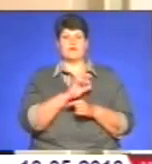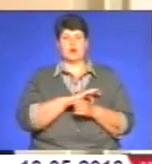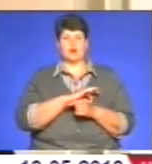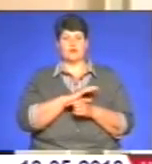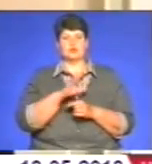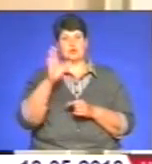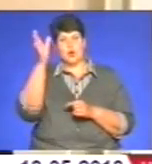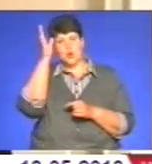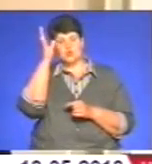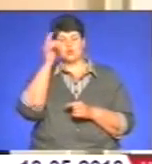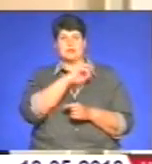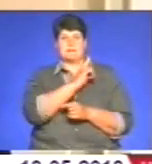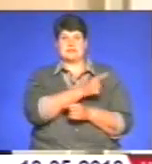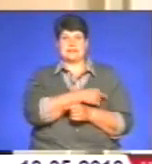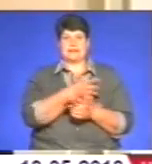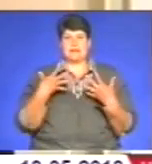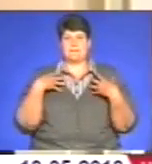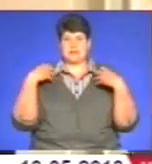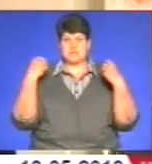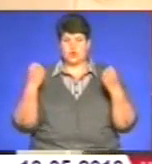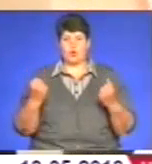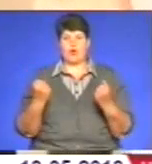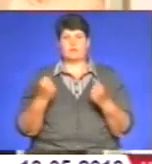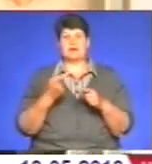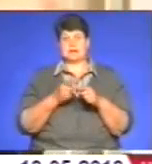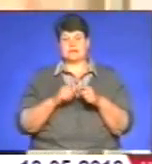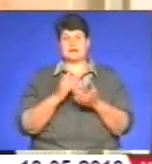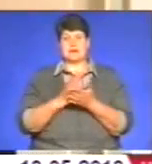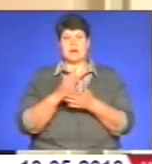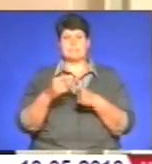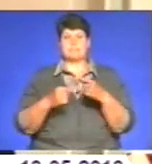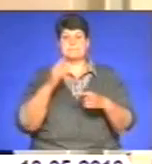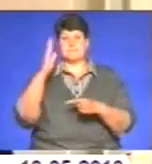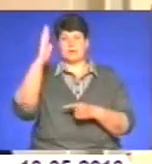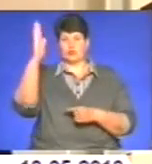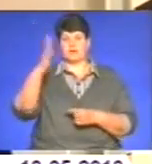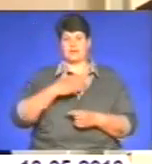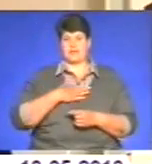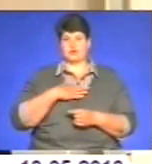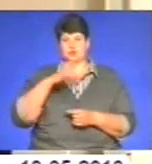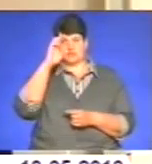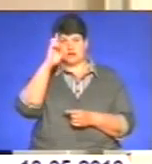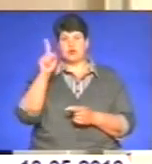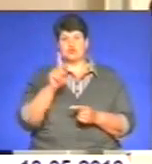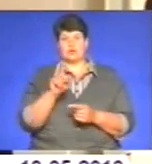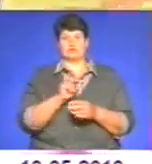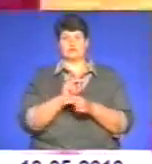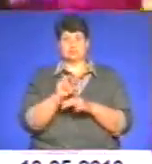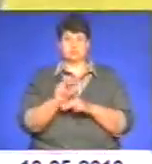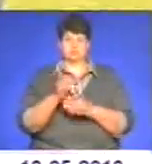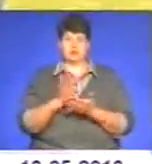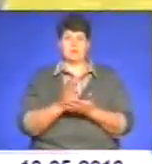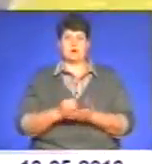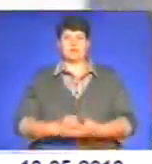розумними, і сильними, здоровими, тому що це майбутнє нашої держави. Що виховуємо, таку буде мати в дальнішому державу.